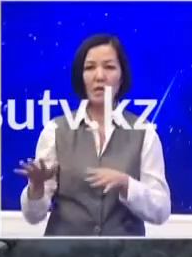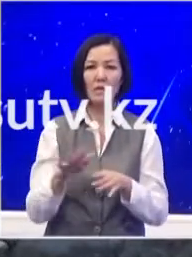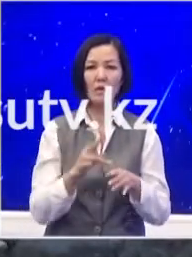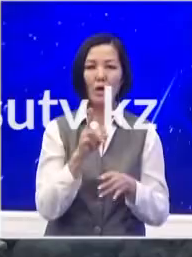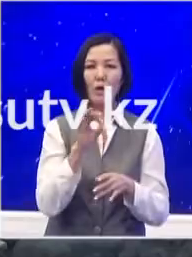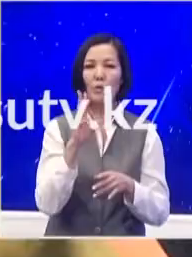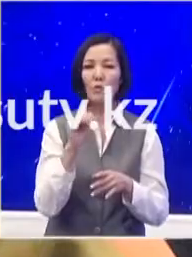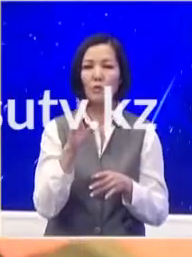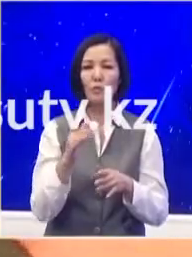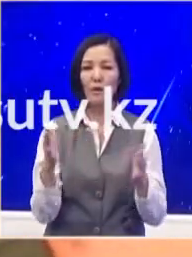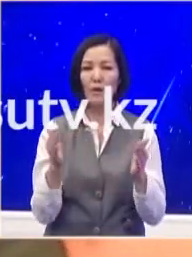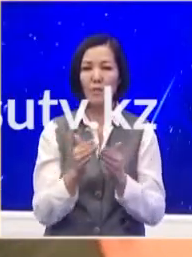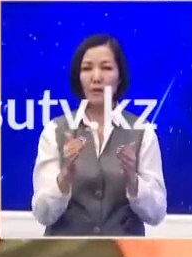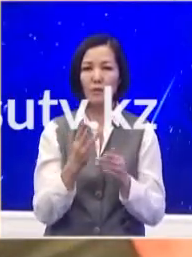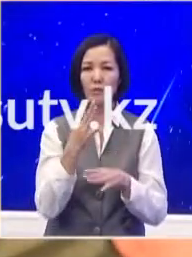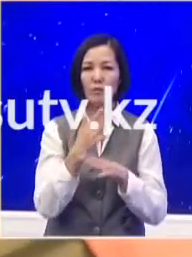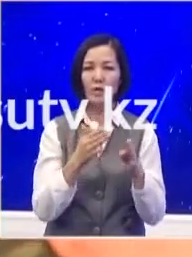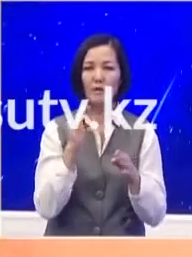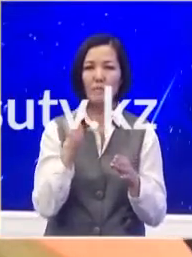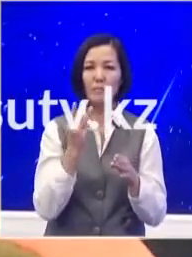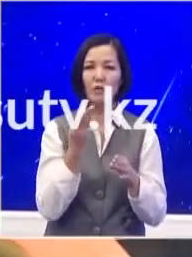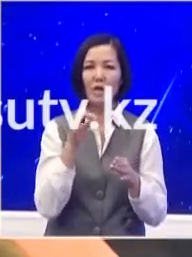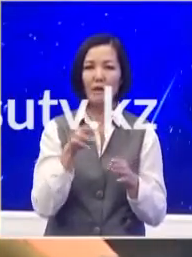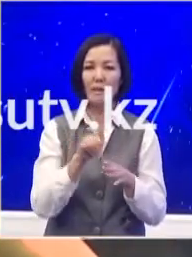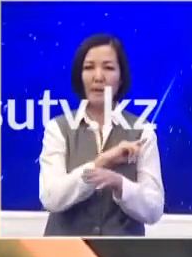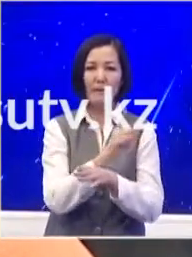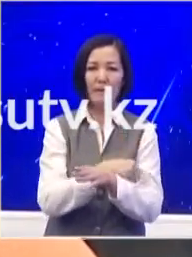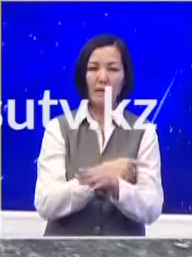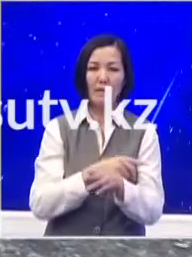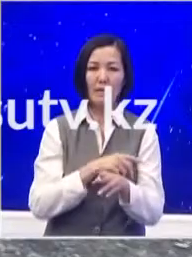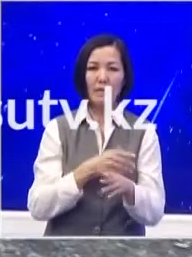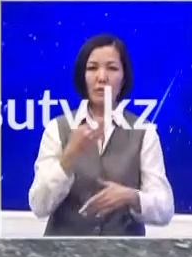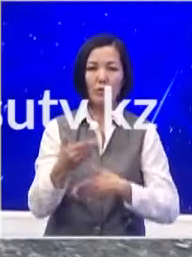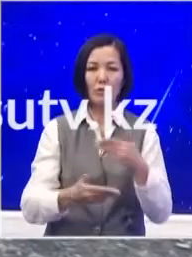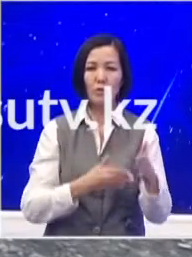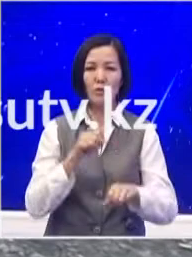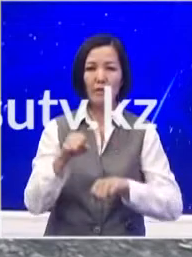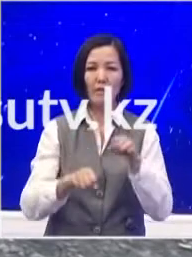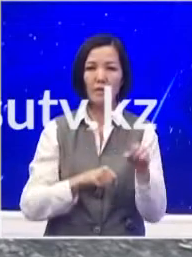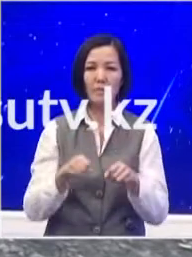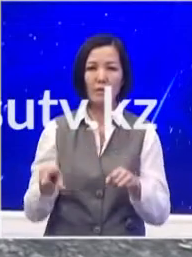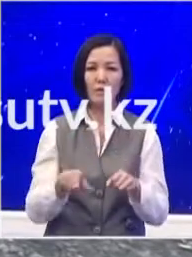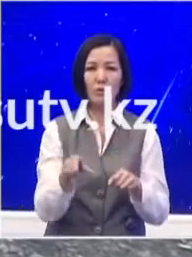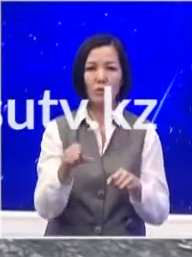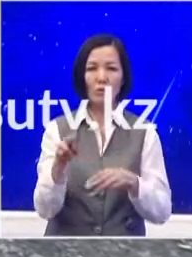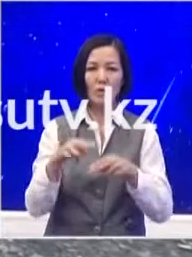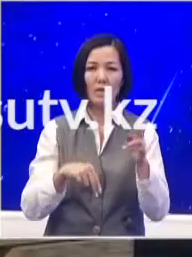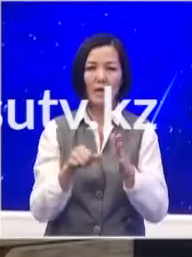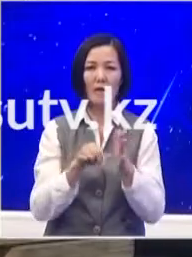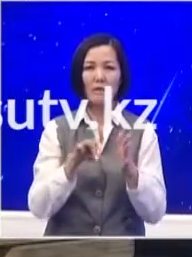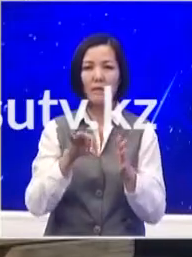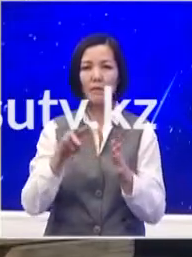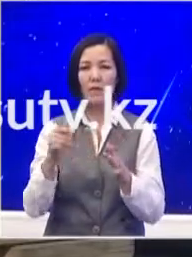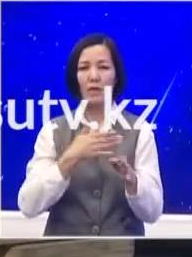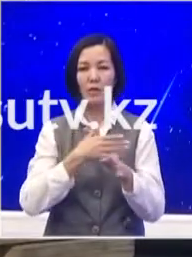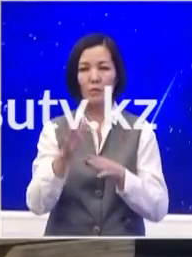Көктүма аумағында 3 шақырым жар нығайтылады. Жүргіншілермен велосипедке арналған жол салынады. Ол үшін бюджеттен 6 миллиардқа жуық